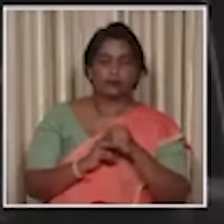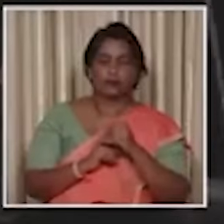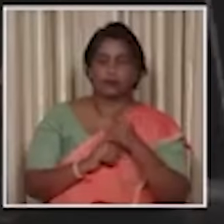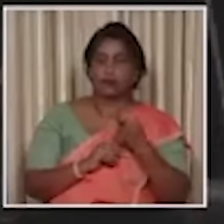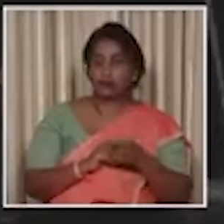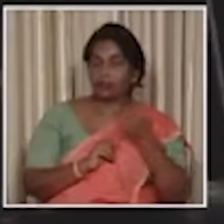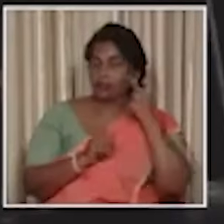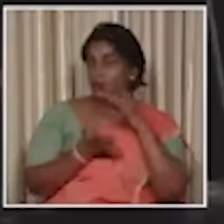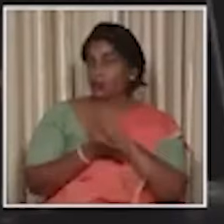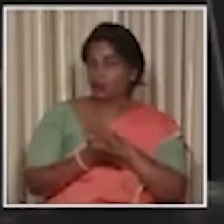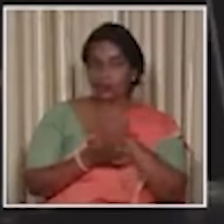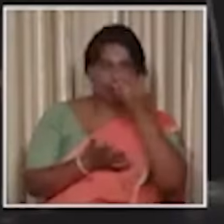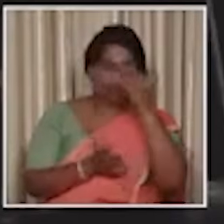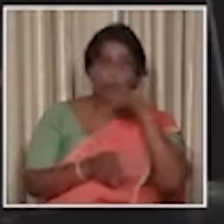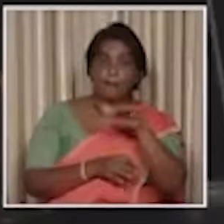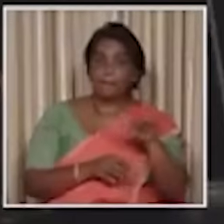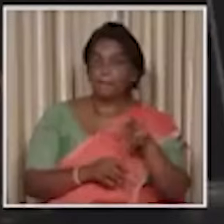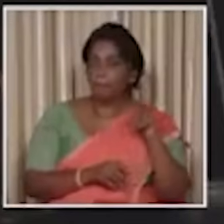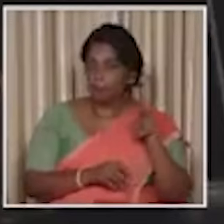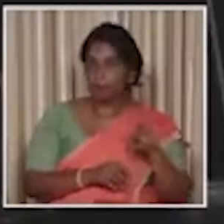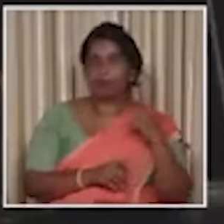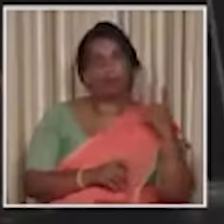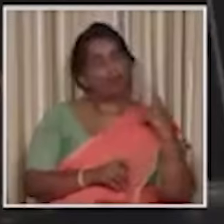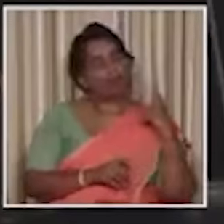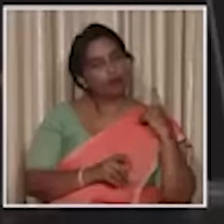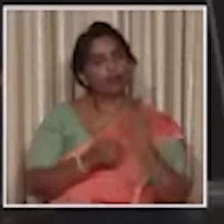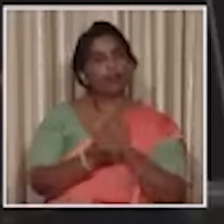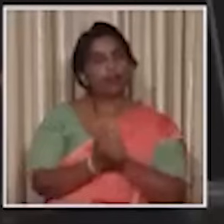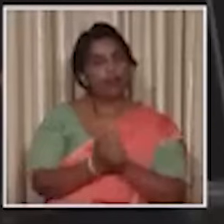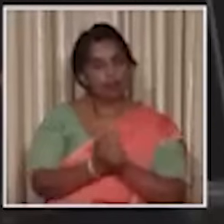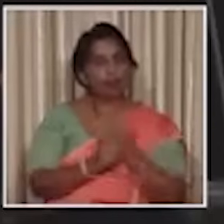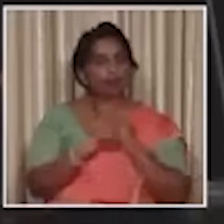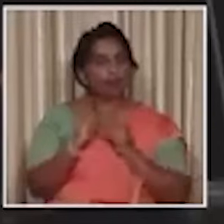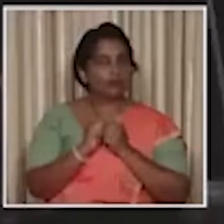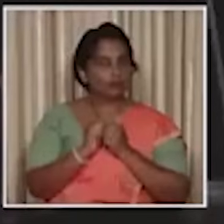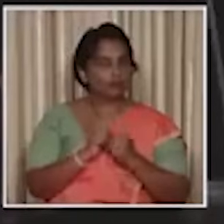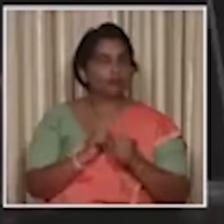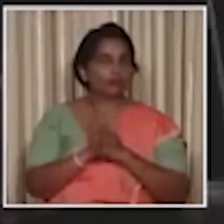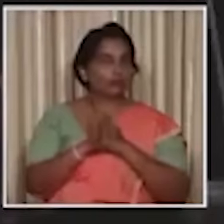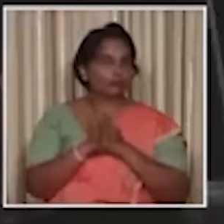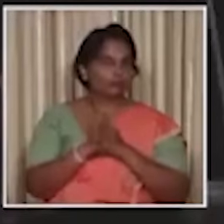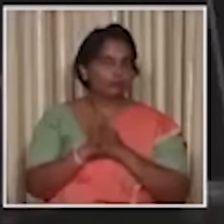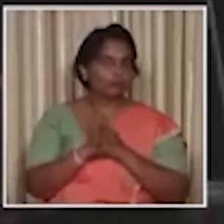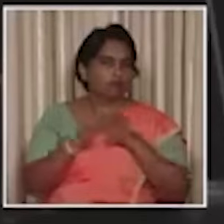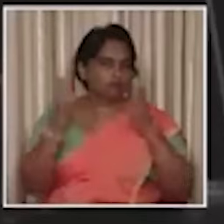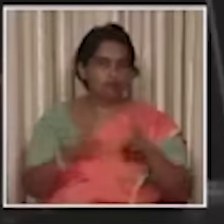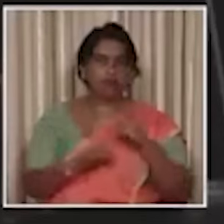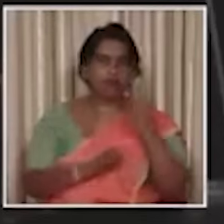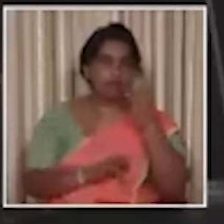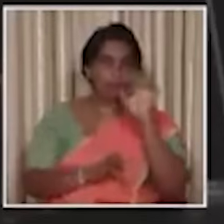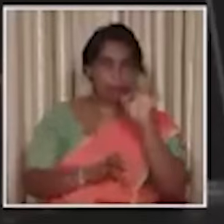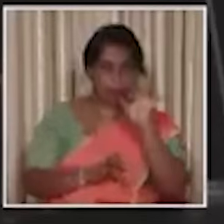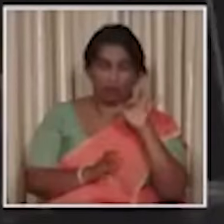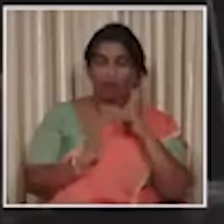பிரதேசங்களில் இராணுவத்தினரதும் போலீசாரினதும் கெடுபிடிகள் வலிந்து அதிகரிக்கப்பட்டுள்ளன. 2015 ஐநா மனித உரிமைகள்